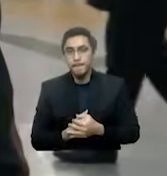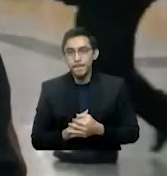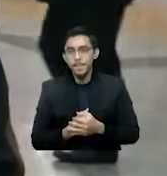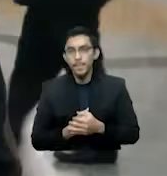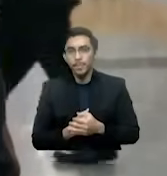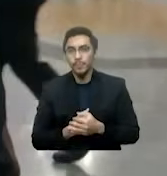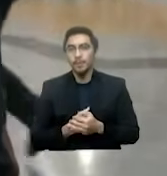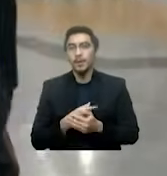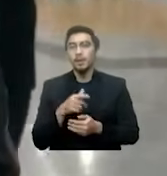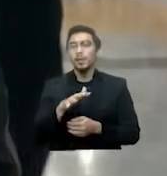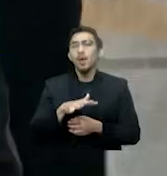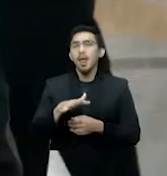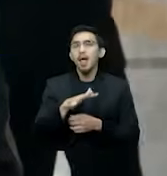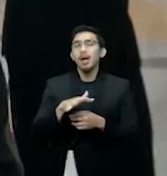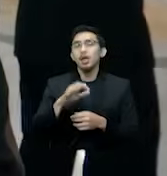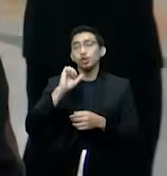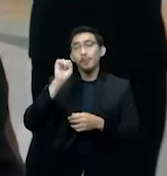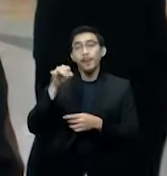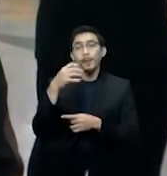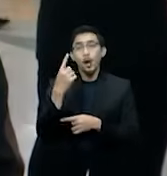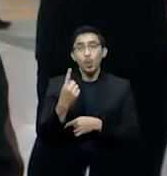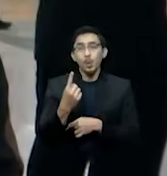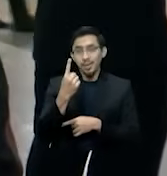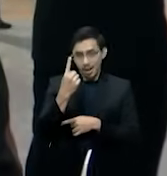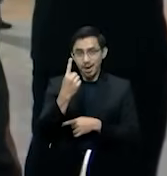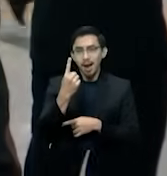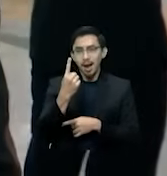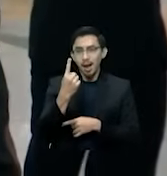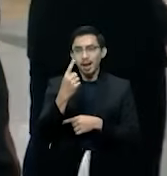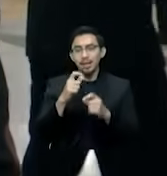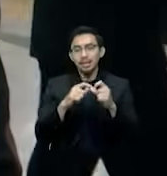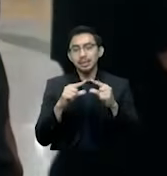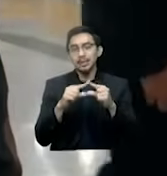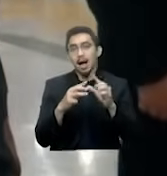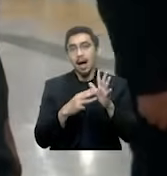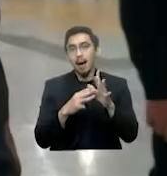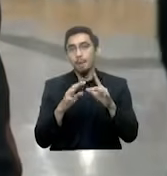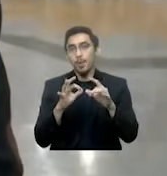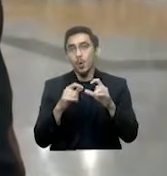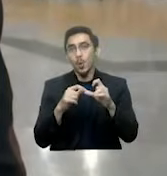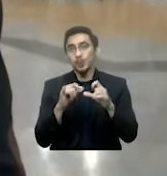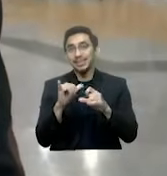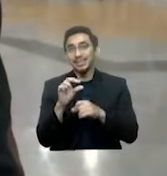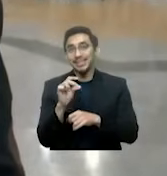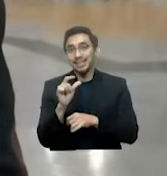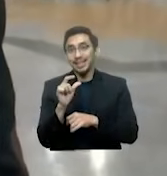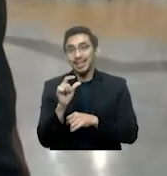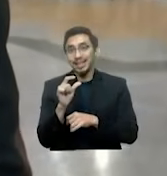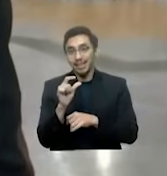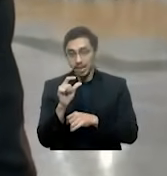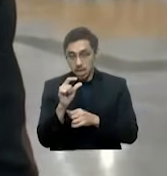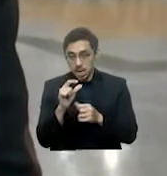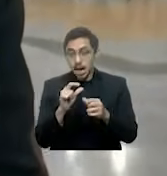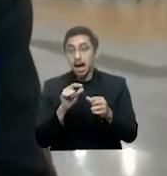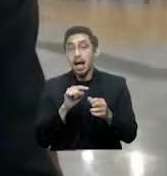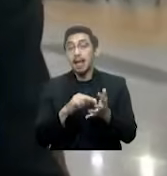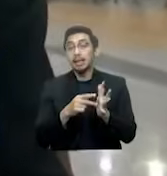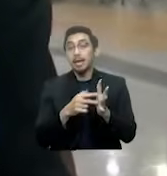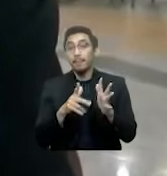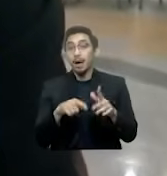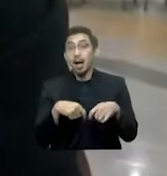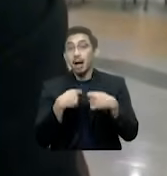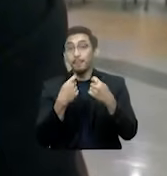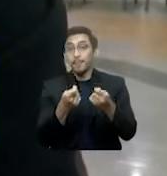Provinsi Sumatera Utara dan Kabupaten Samosir. Jadi yang kita ajukan adalah pokoknya satu, ada selisih